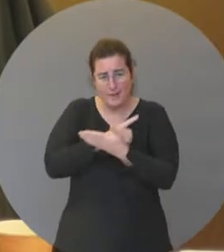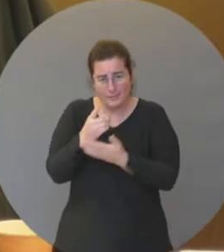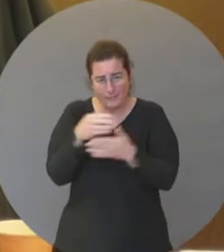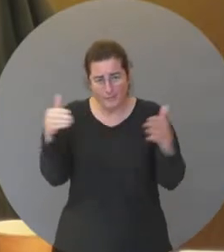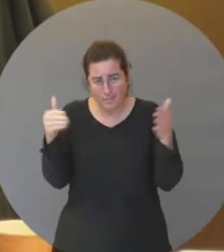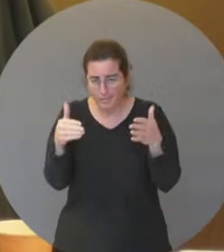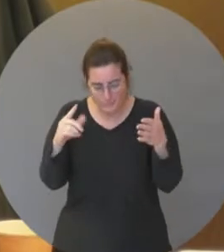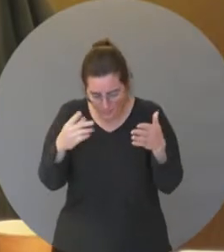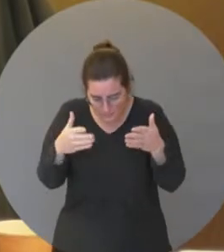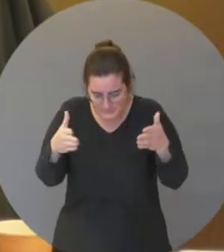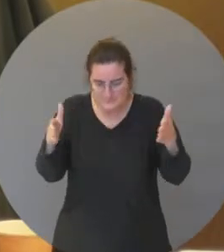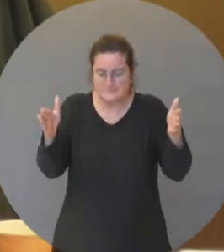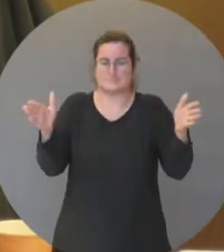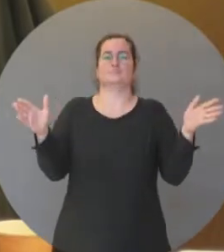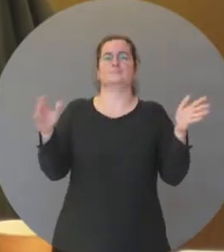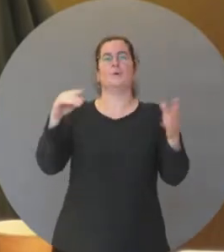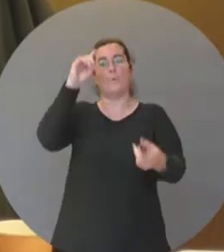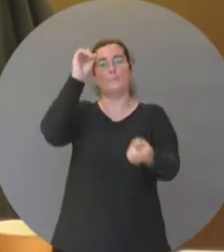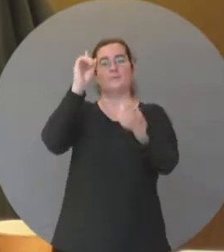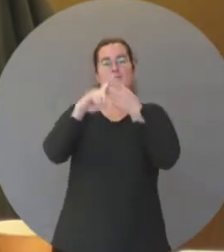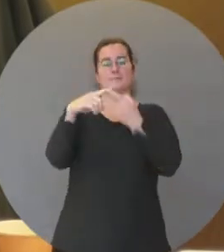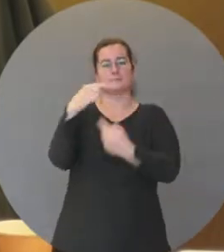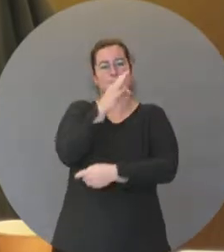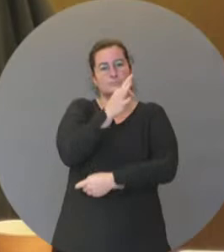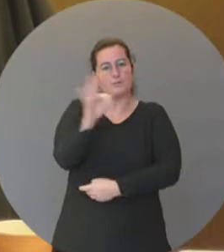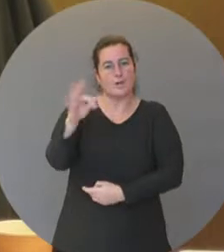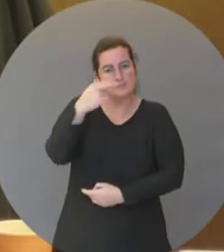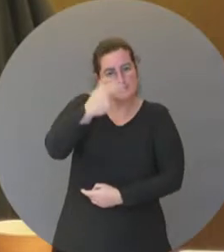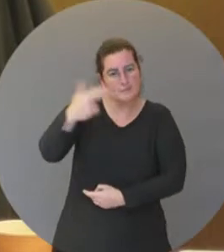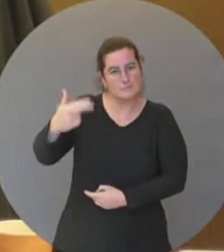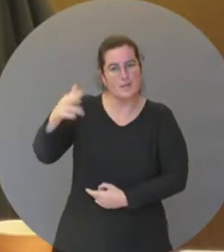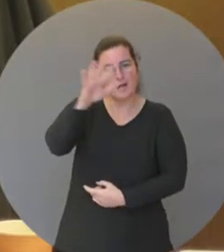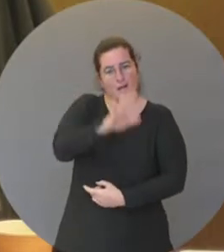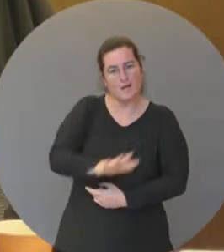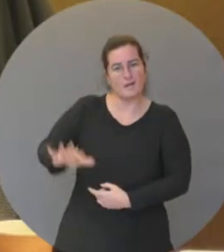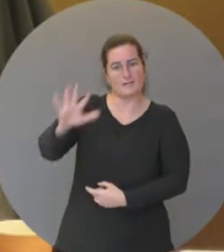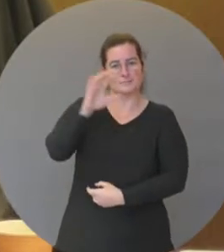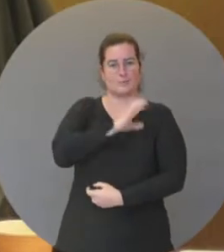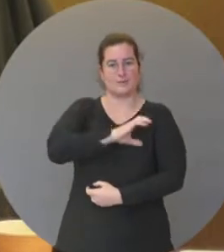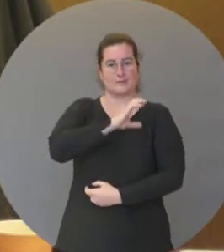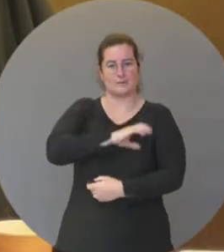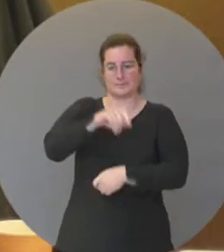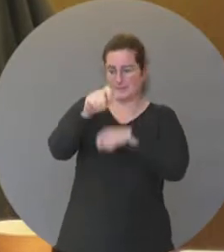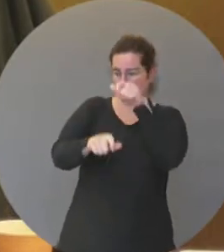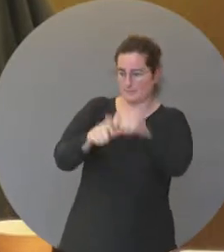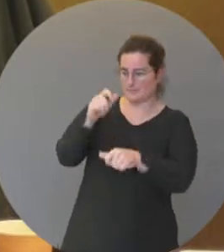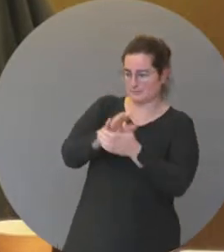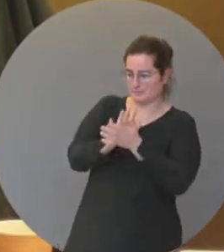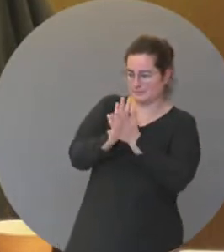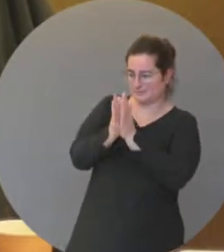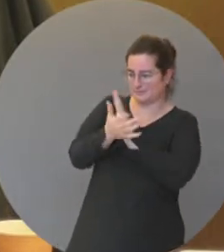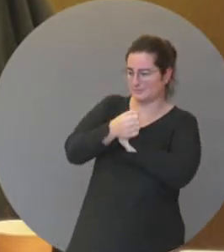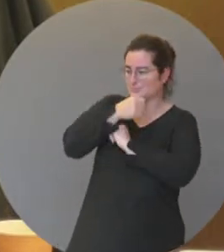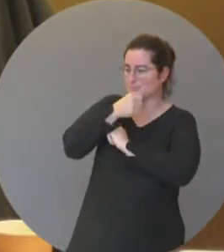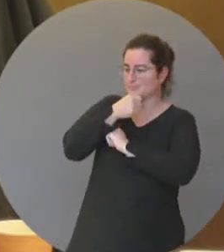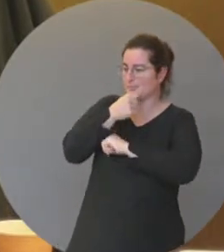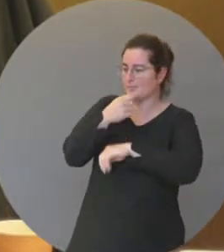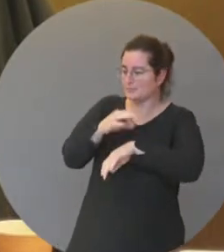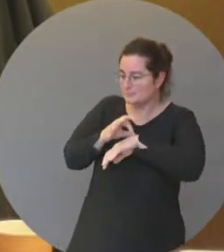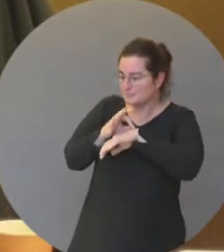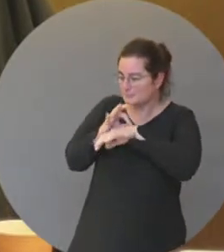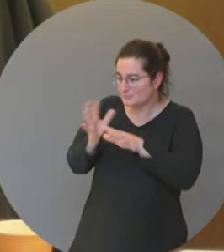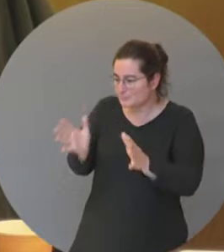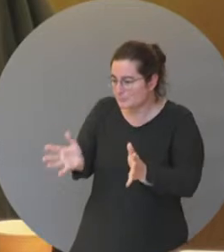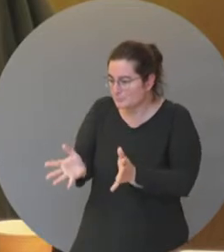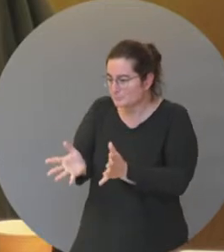il y a un enjeu national à ce que on accompagne ce vieillissement et d'essayer de